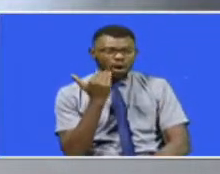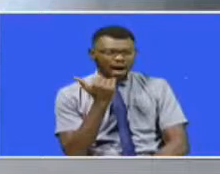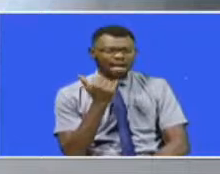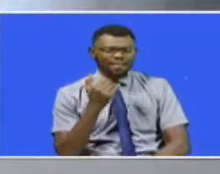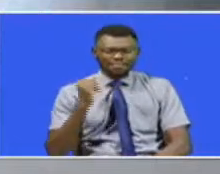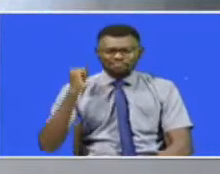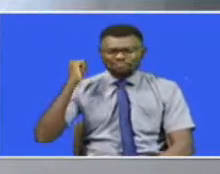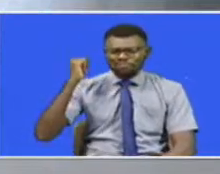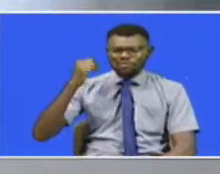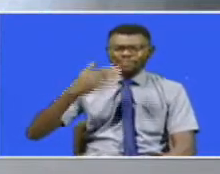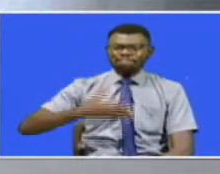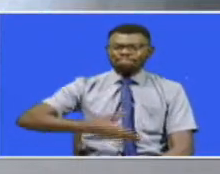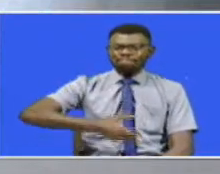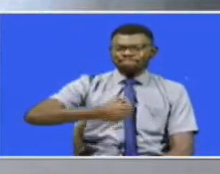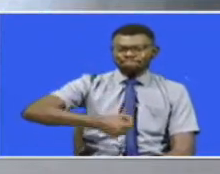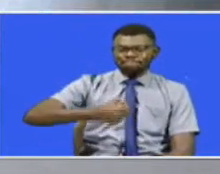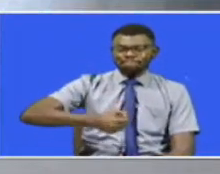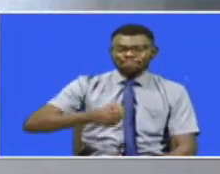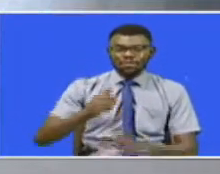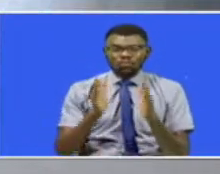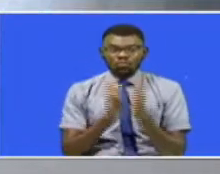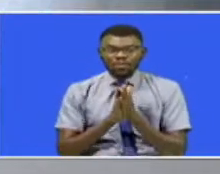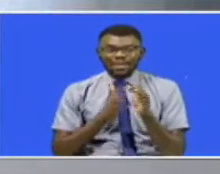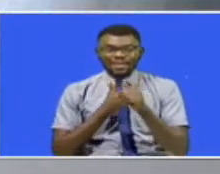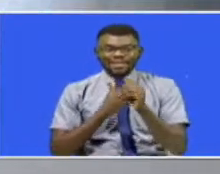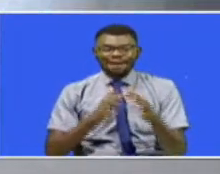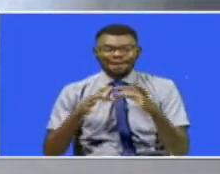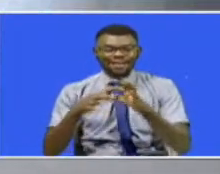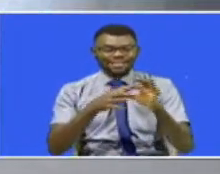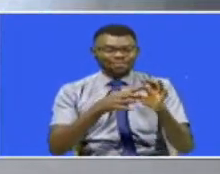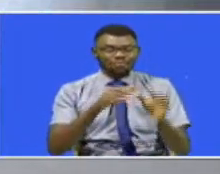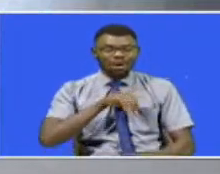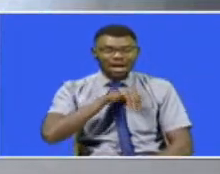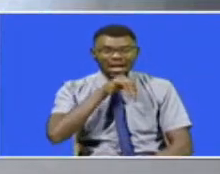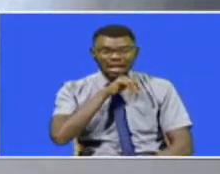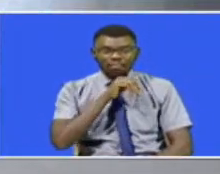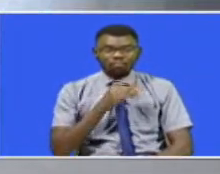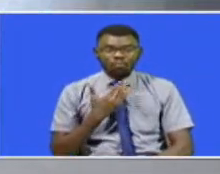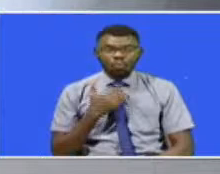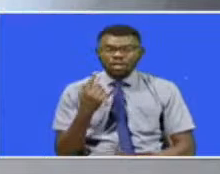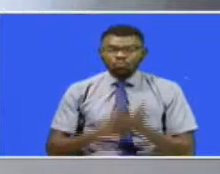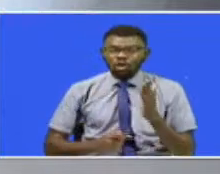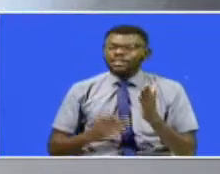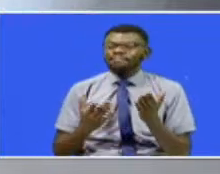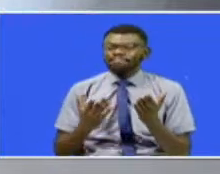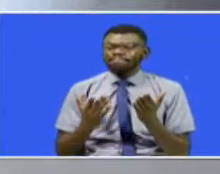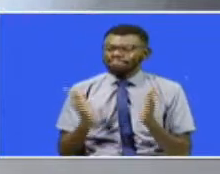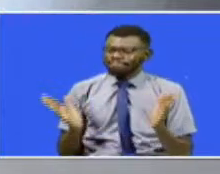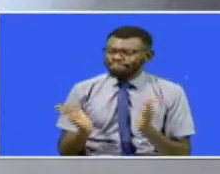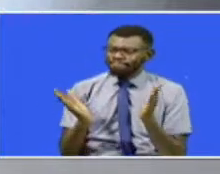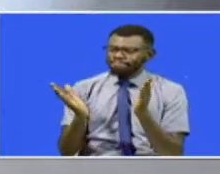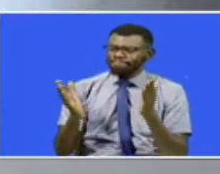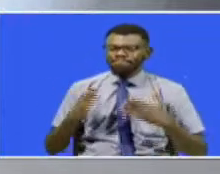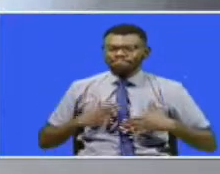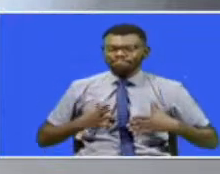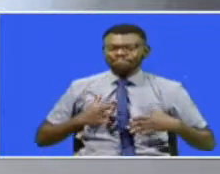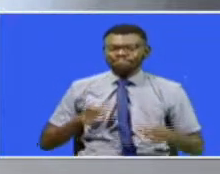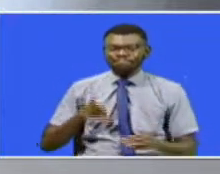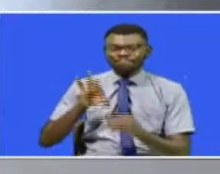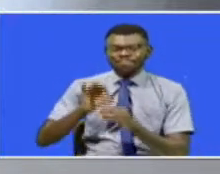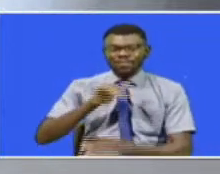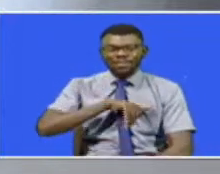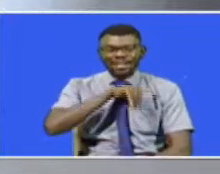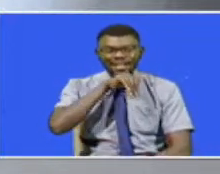wa kisiasa kati yake na kinara wa Azimio Raila Odinga, huku akiwataka wakazi kumpigia kura Raila kwenye uchaguzi mkuu